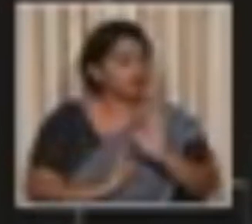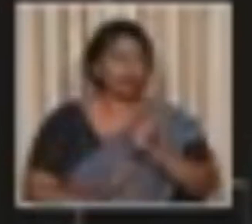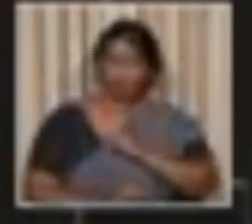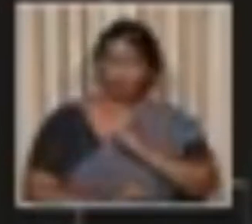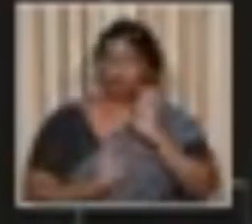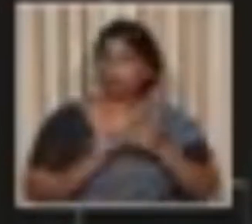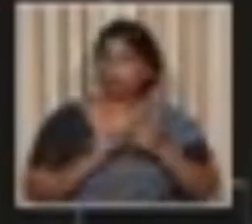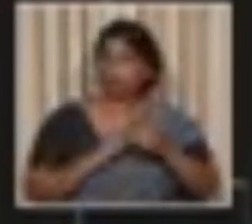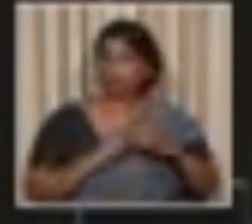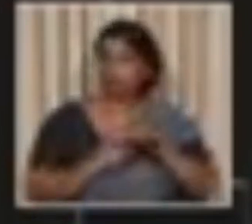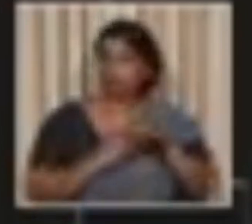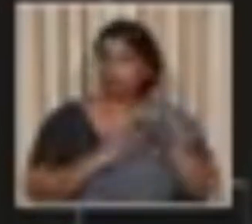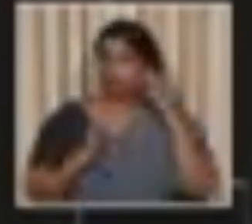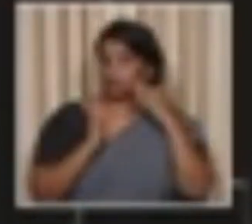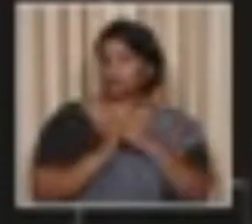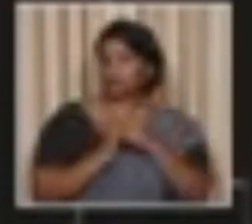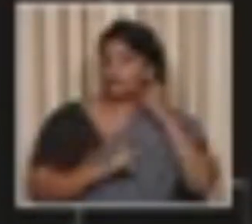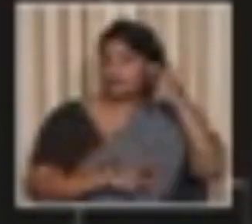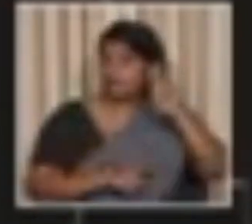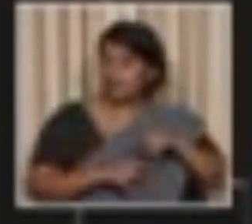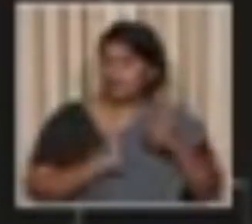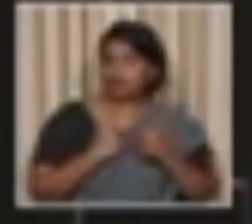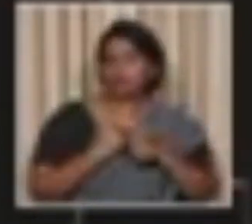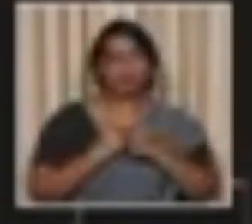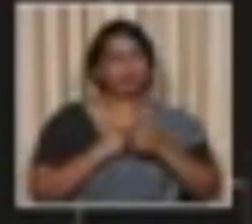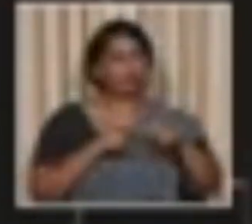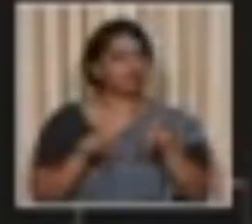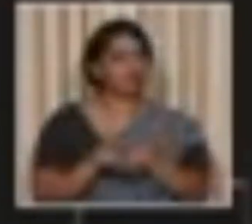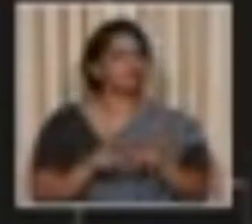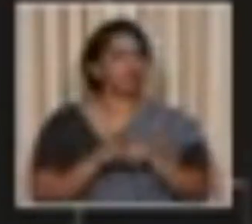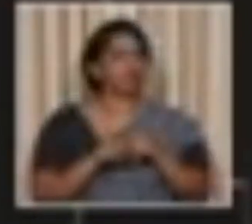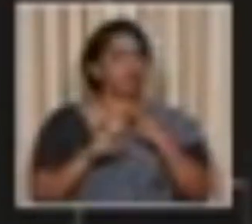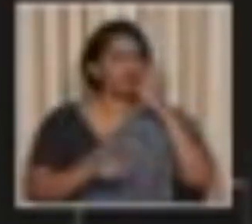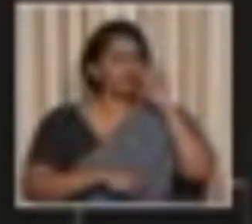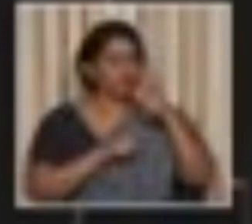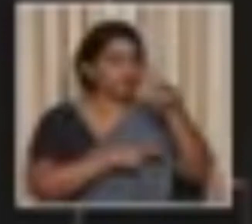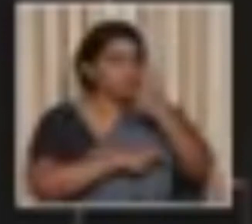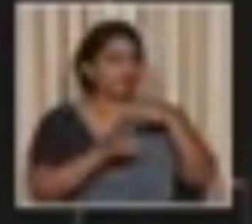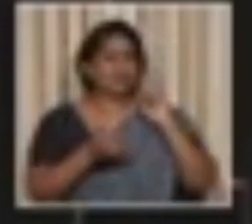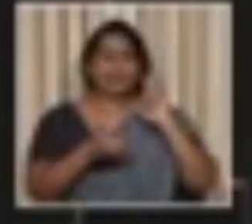சகல இனங்களுக்கும் கொடுக்கும் வகையில் முதலில் இந்த சிறுபான்மைக்குள்ள ஒரு ஒற்றுமை நிலைப்பாட்டை நீங்கள்